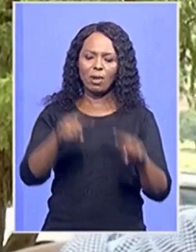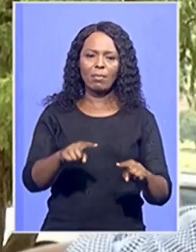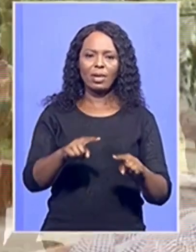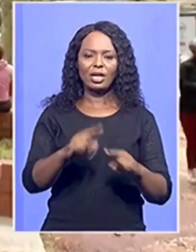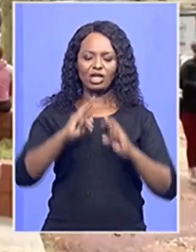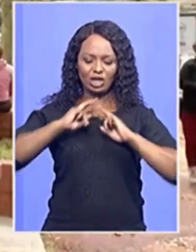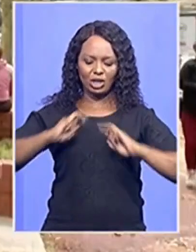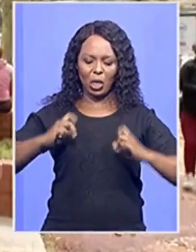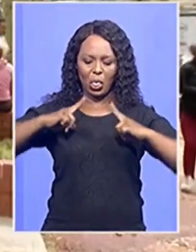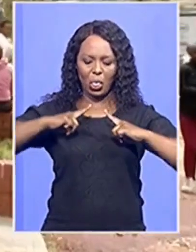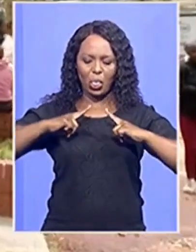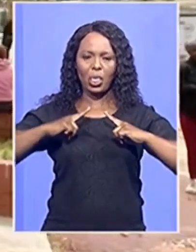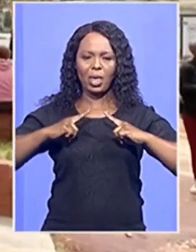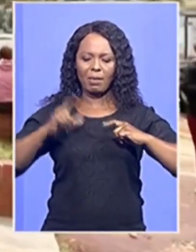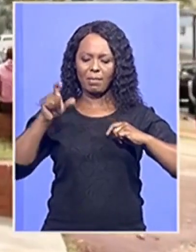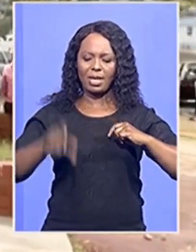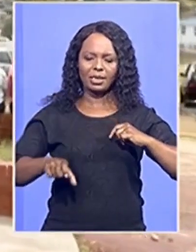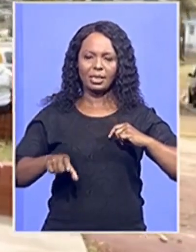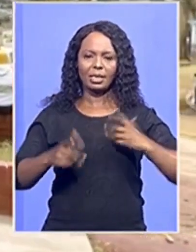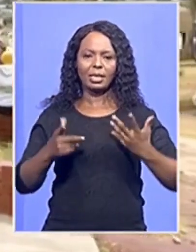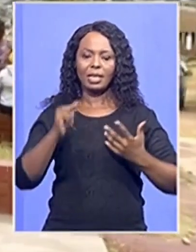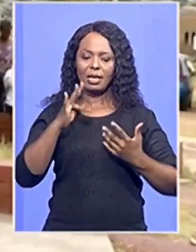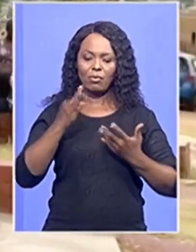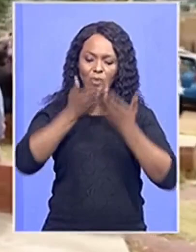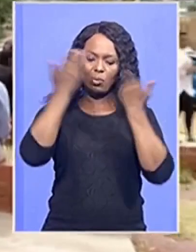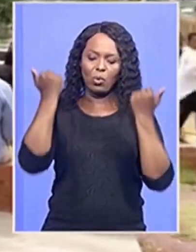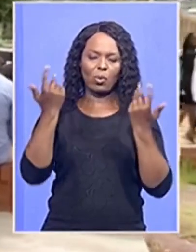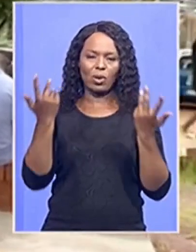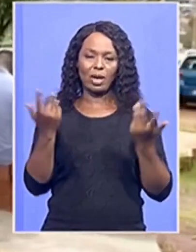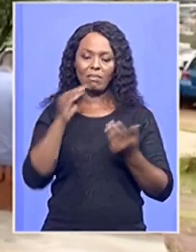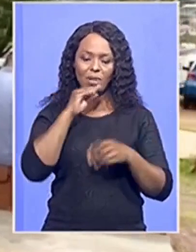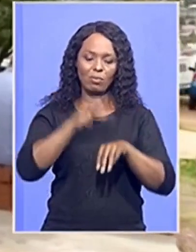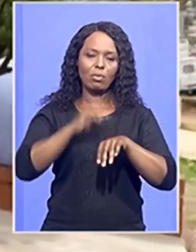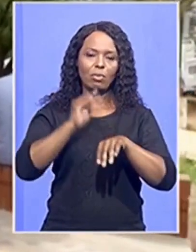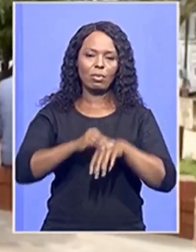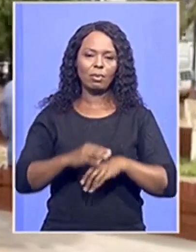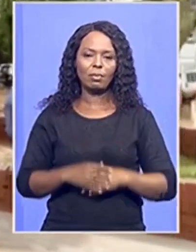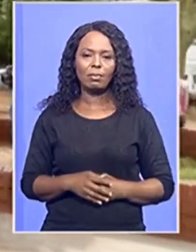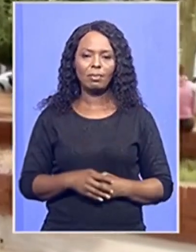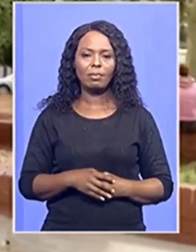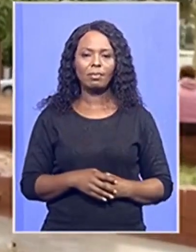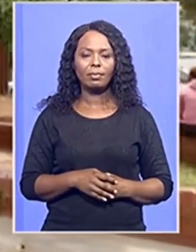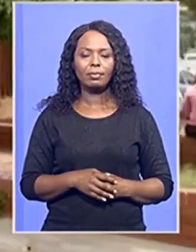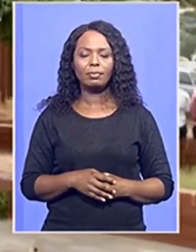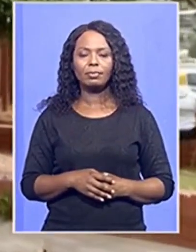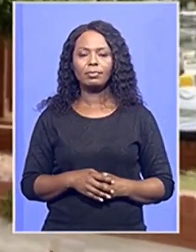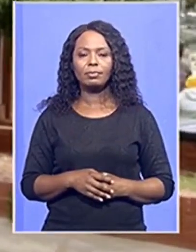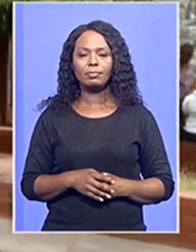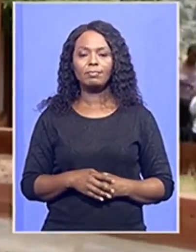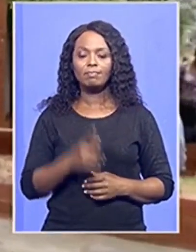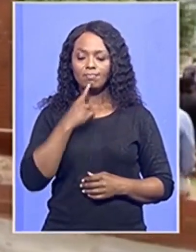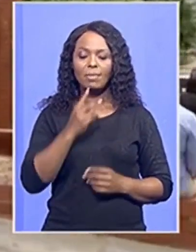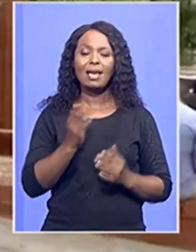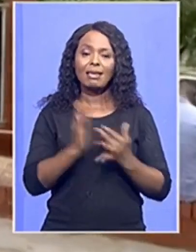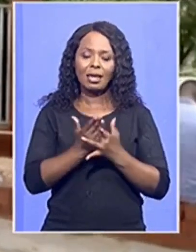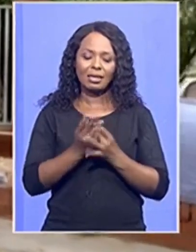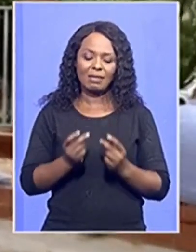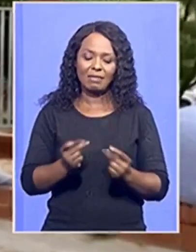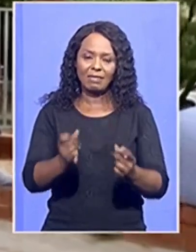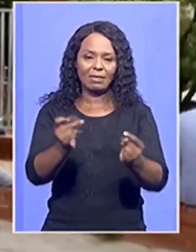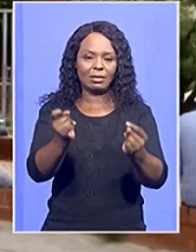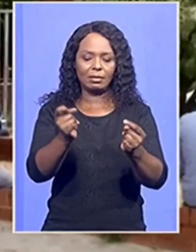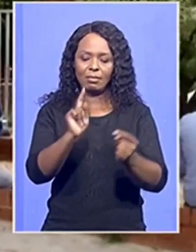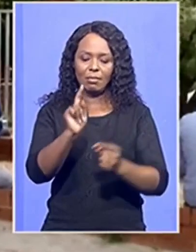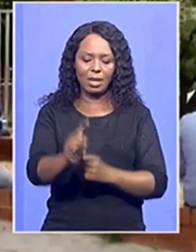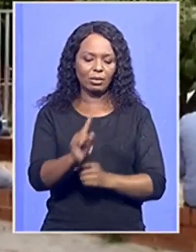etsaetseng before. Baagi ba ikuetse go lefapha la bosiamisi gore le potlakise morero ke jaaka ntlha e utlwisa barutwana